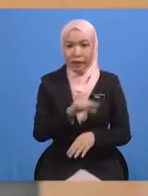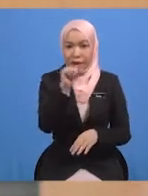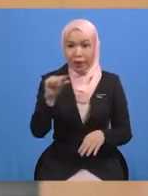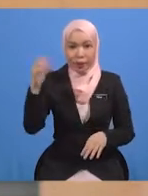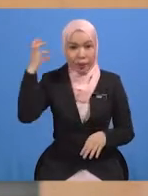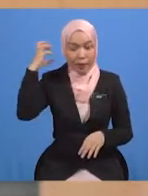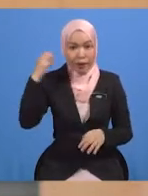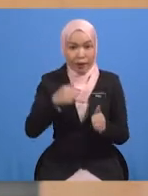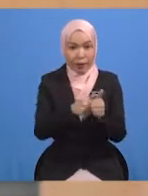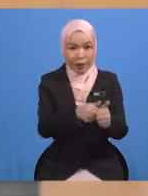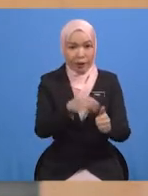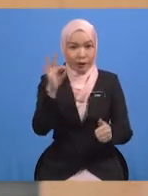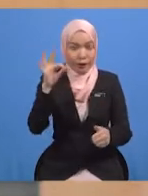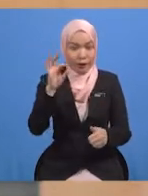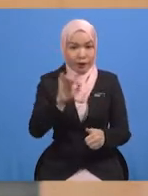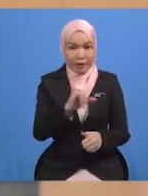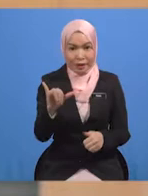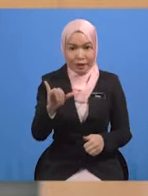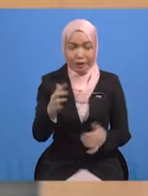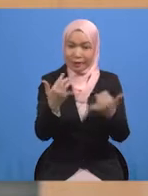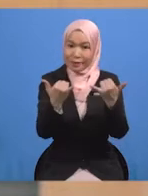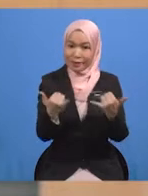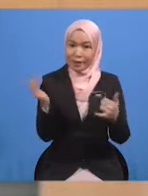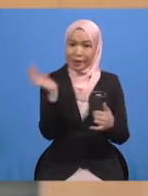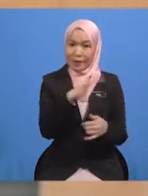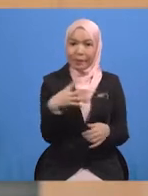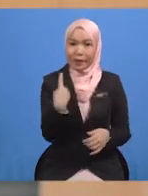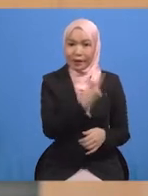frekuensinya, sekarang mari kita kenal